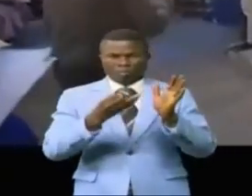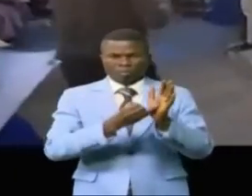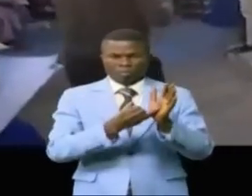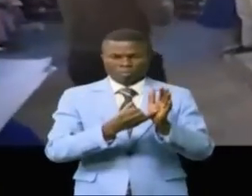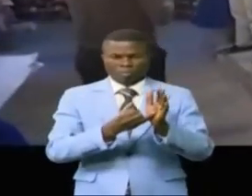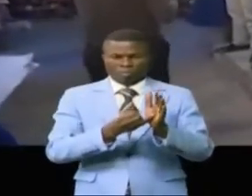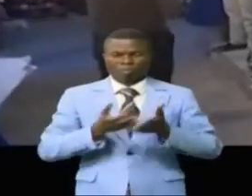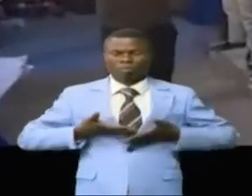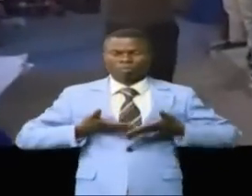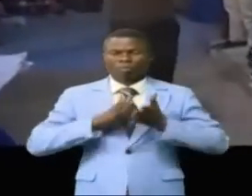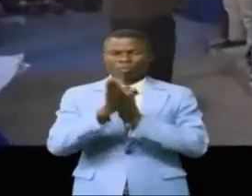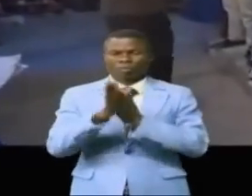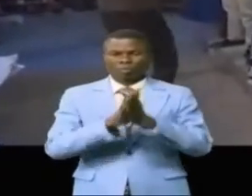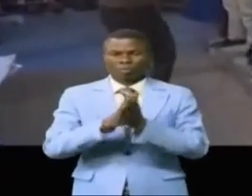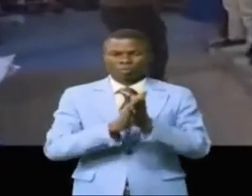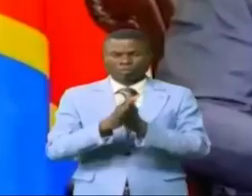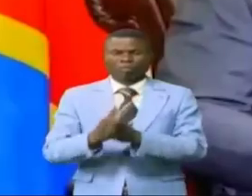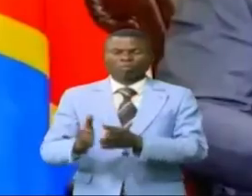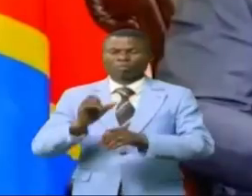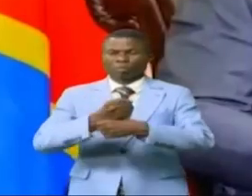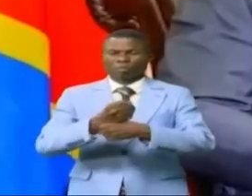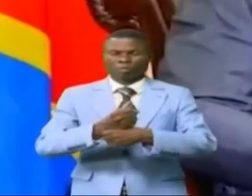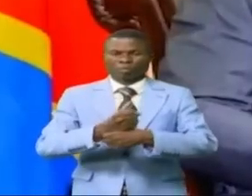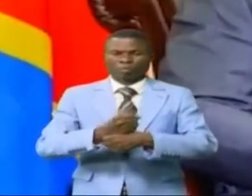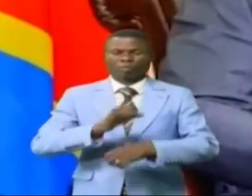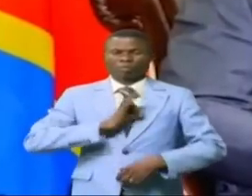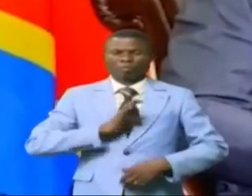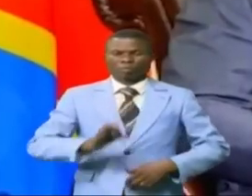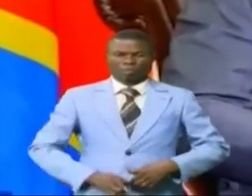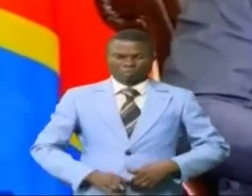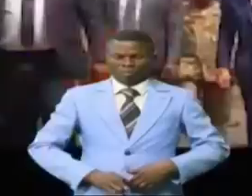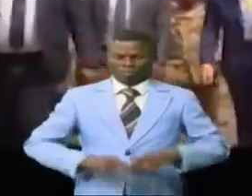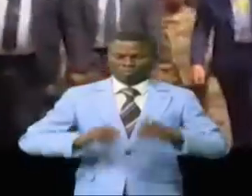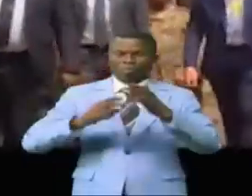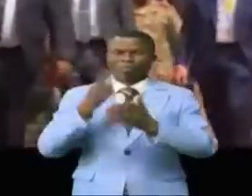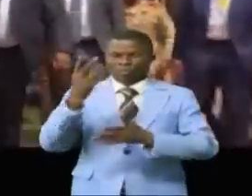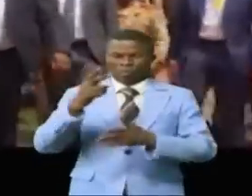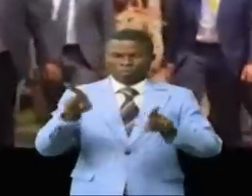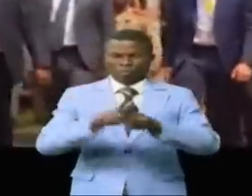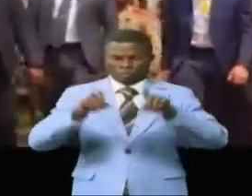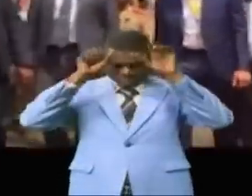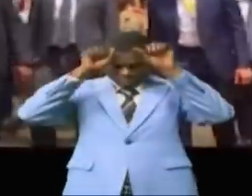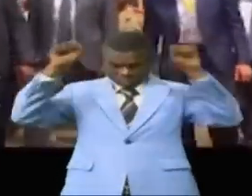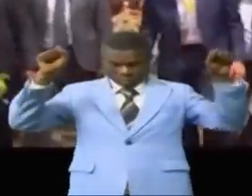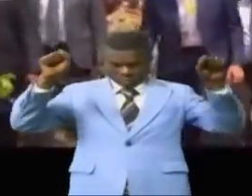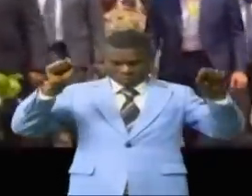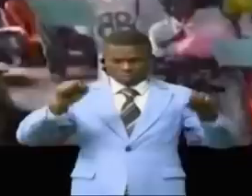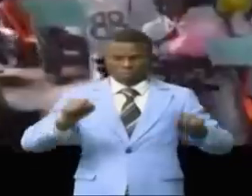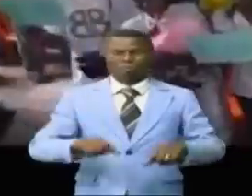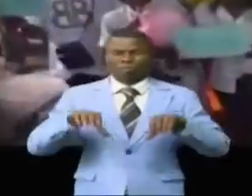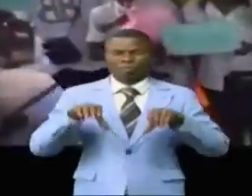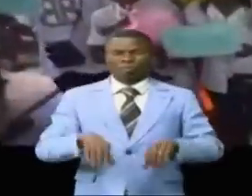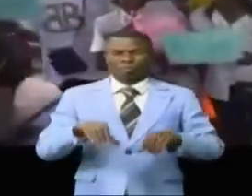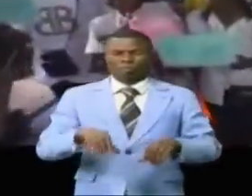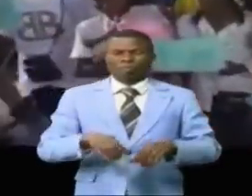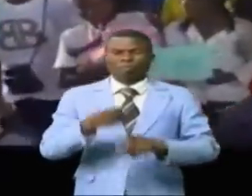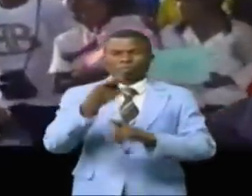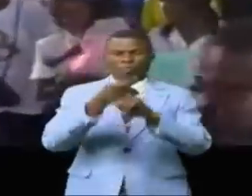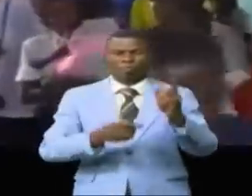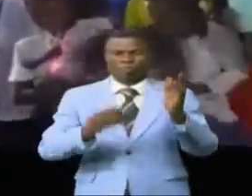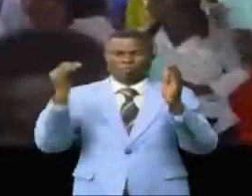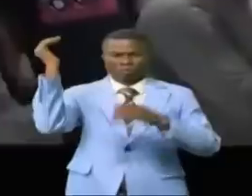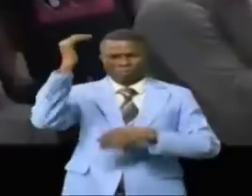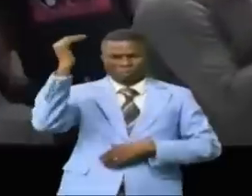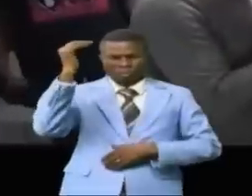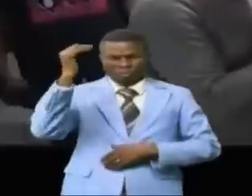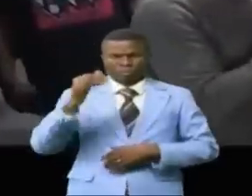sera consacrée à l'investiture de Félix-Antoine Tshisekedi Tshilombo comme candidat à la présidentielle de la NOGECO.